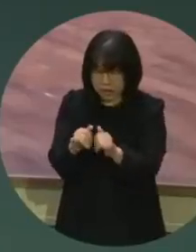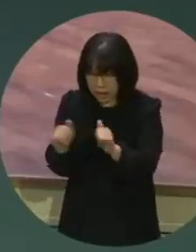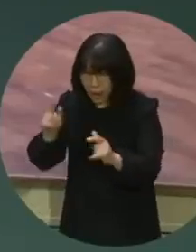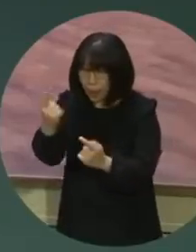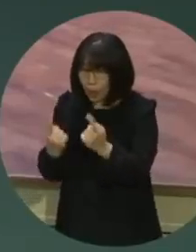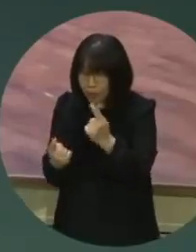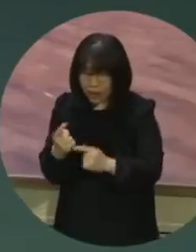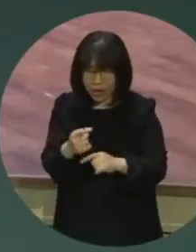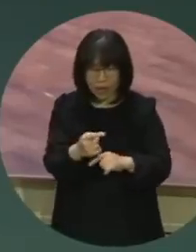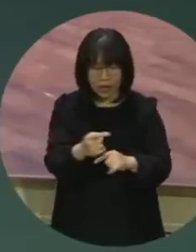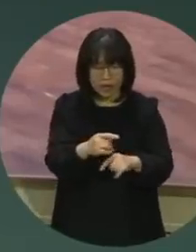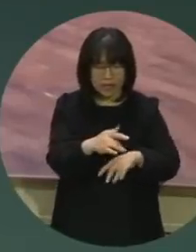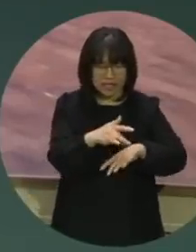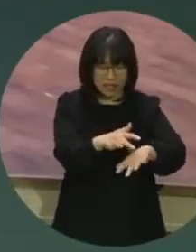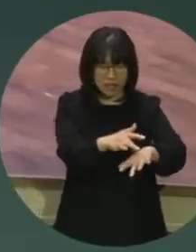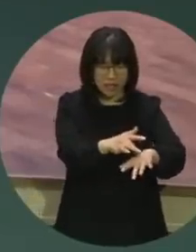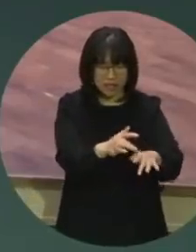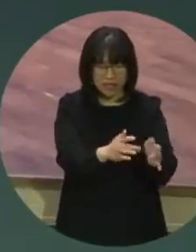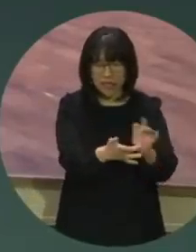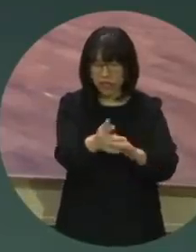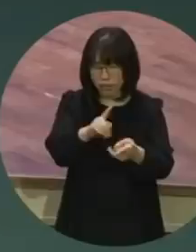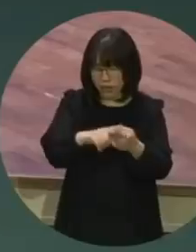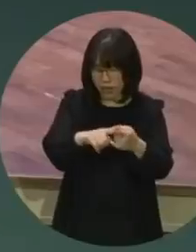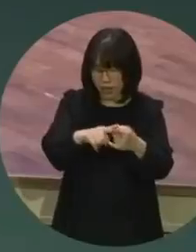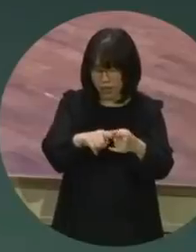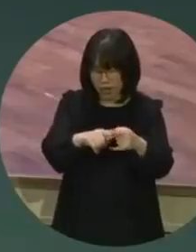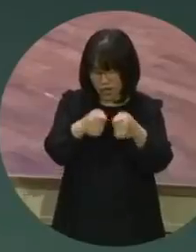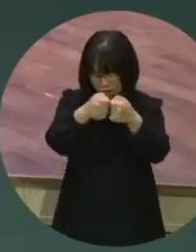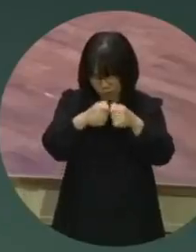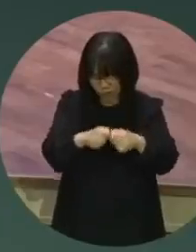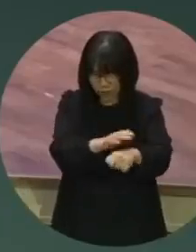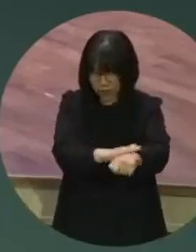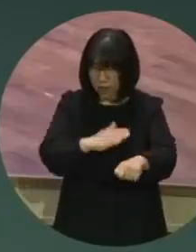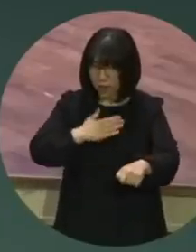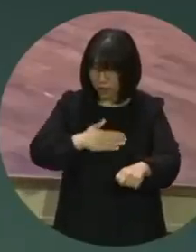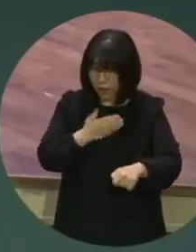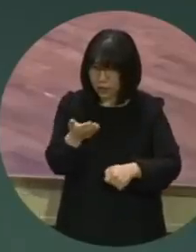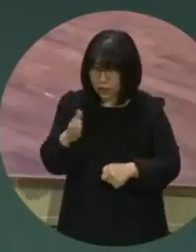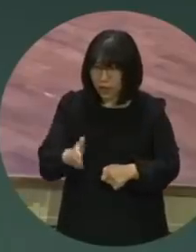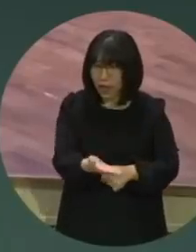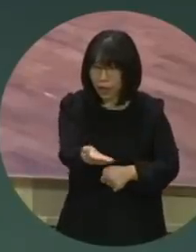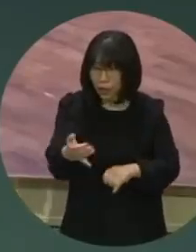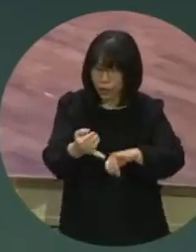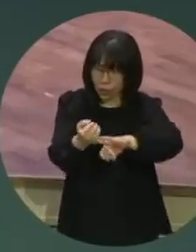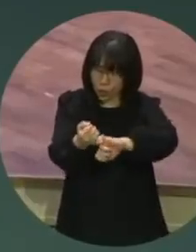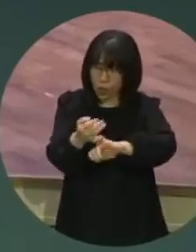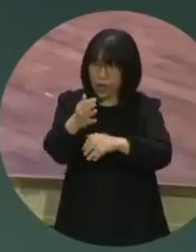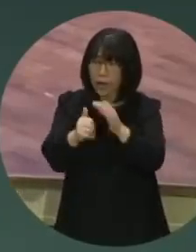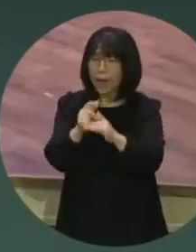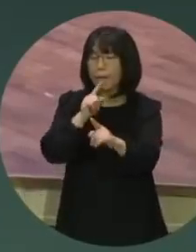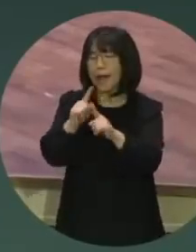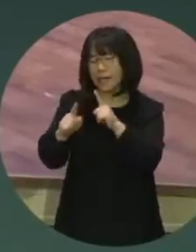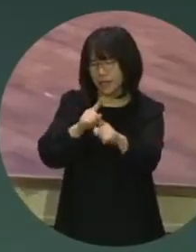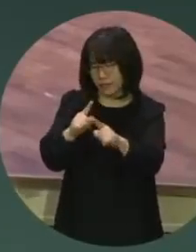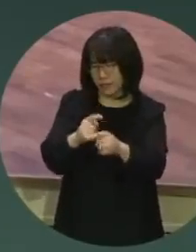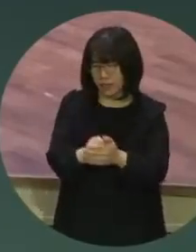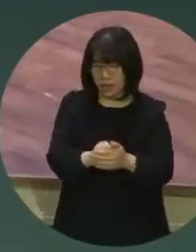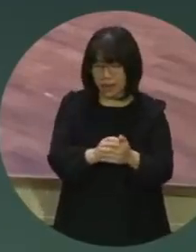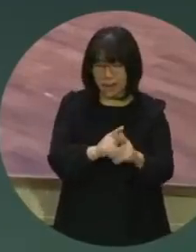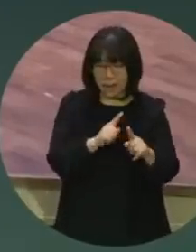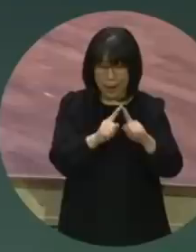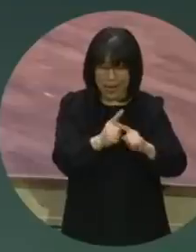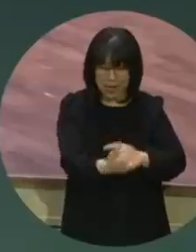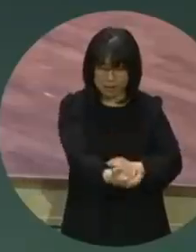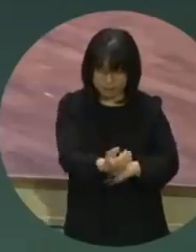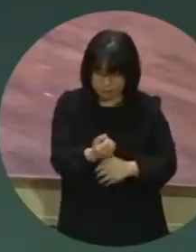그러니까 여러분이요, 말씀이 반석이야, 말씀이. 그 말씀이 있는 사람은요, 막 갈등하고 흔들리고 왔다 갔다